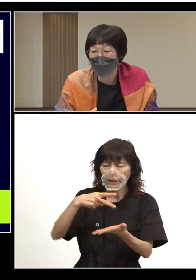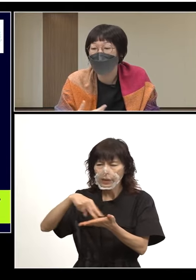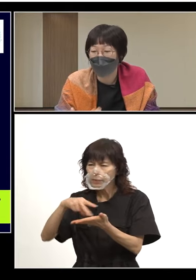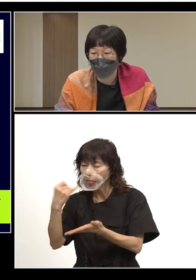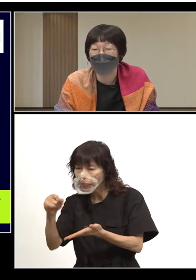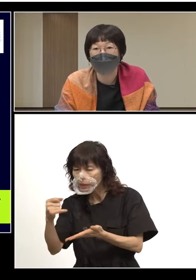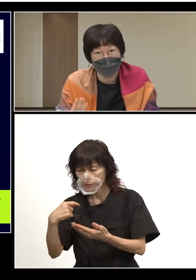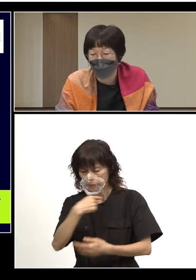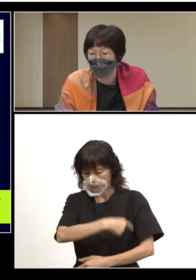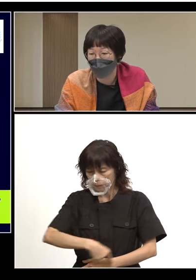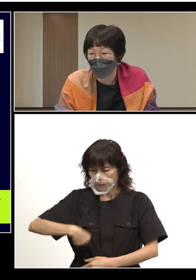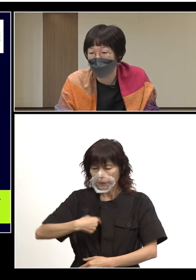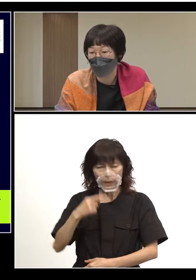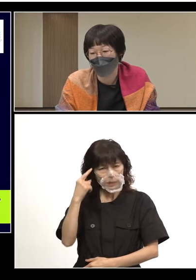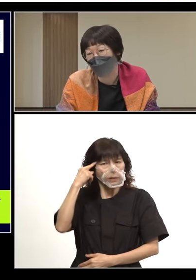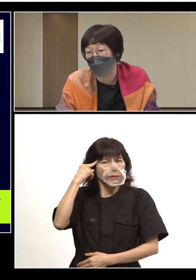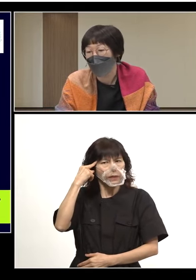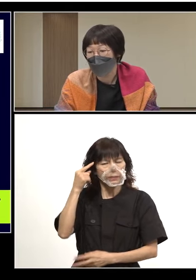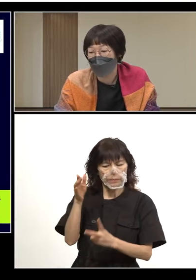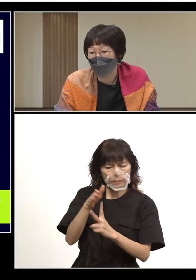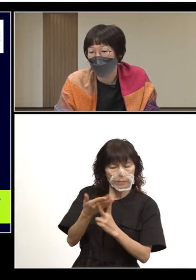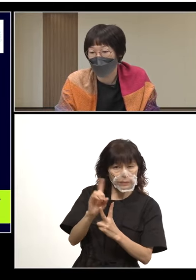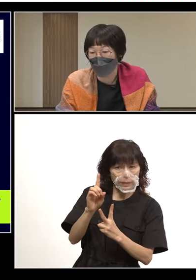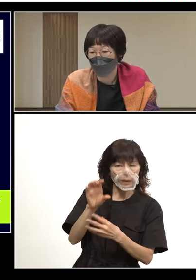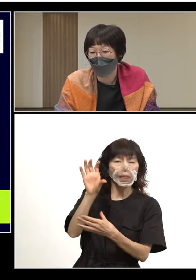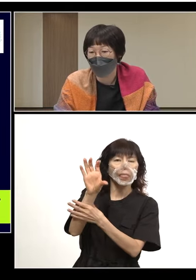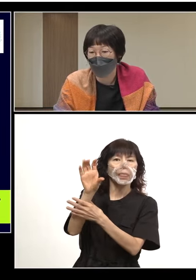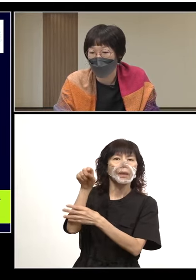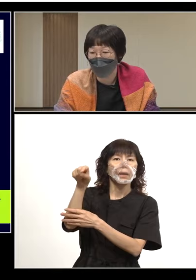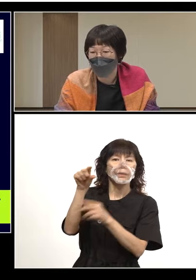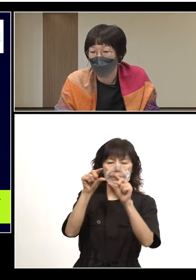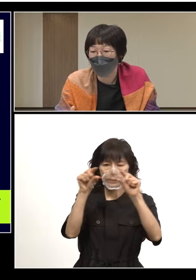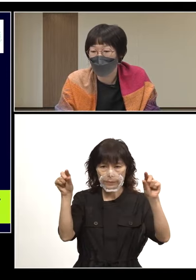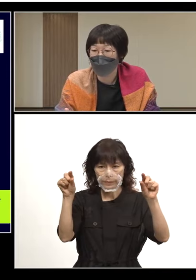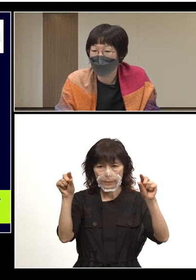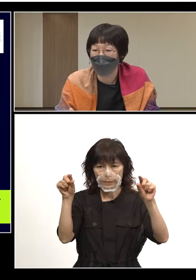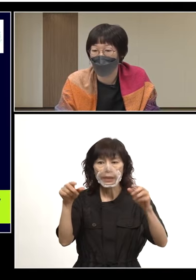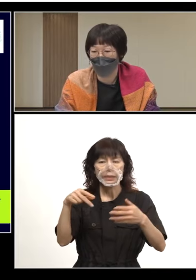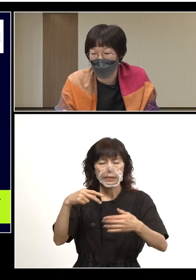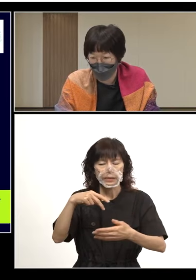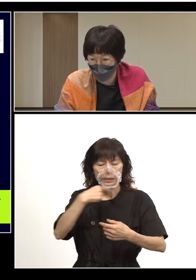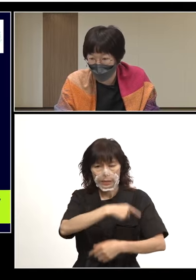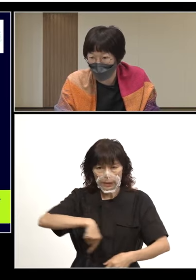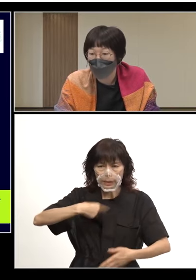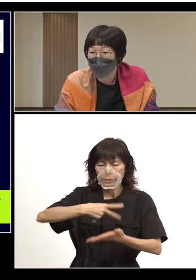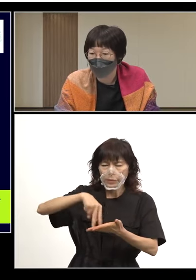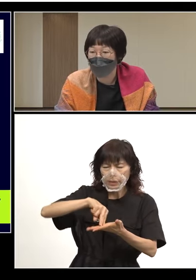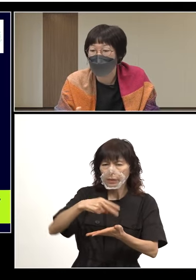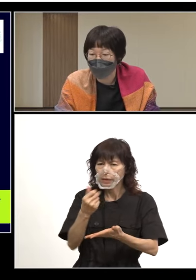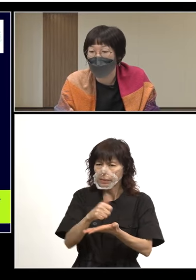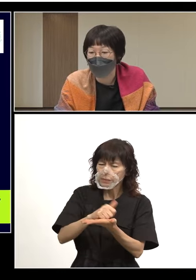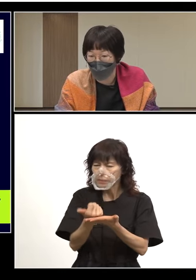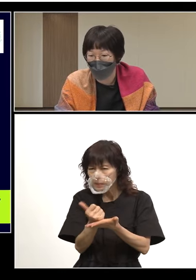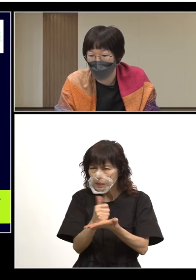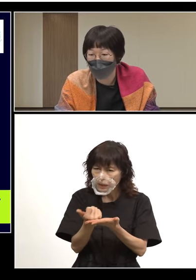體，定係你嘅諗法咧？咁所以我個電影裏邊其中有一句，我就係舞動身體嘅可能與否，到底係